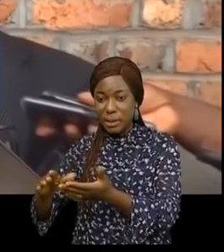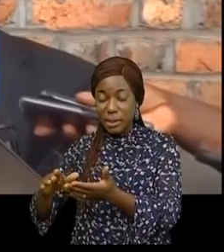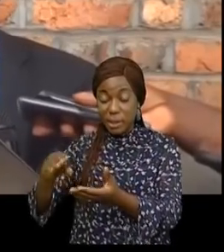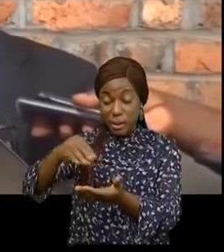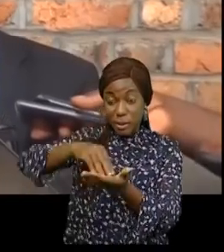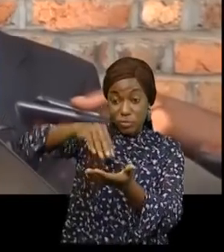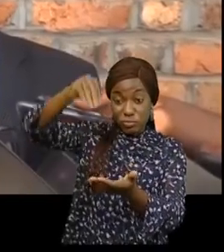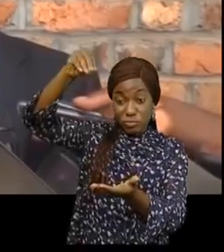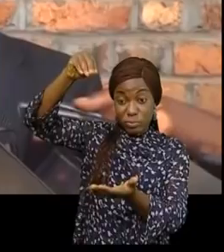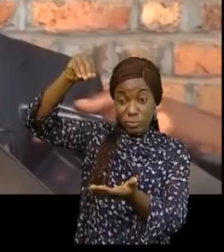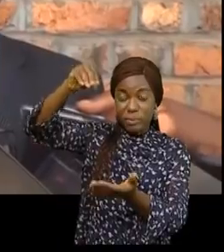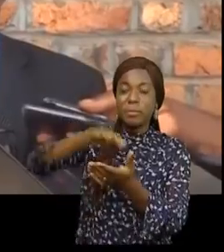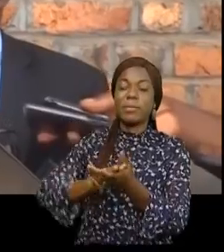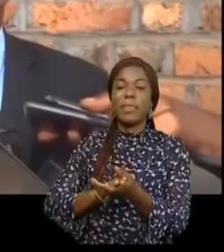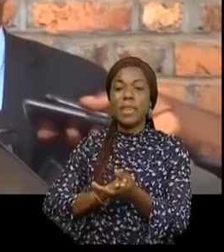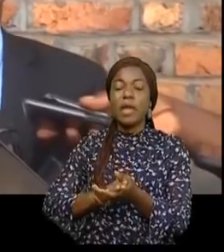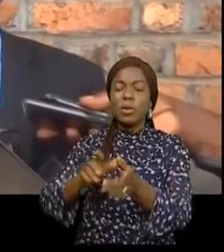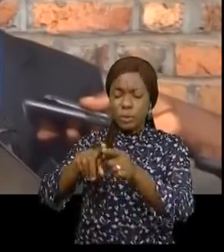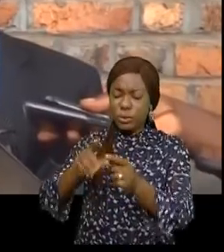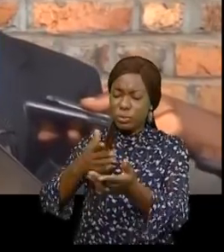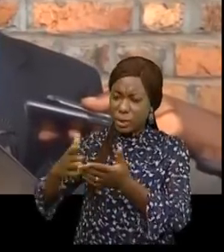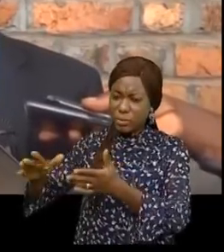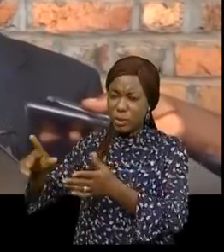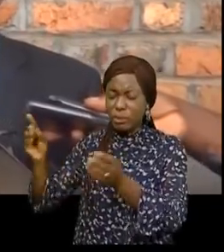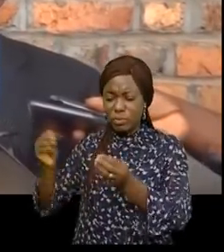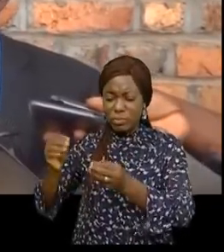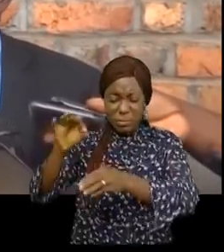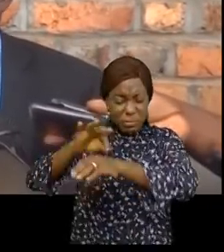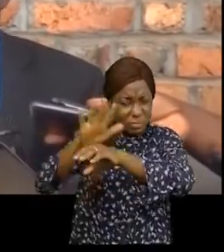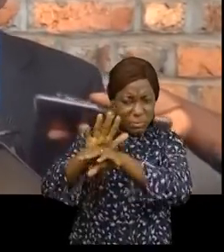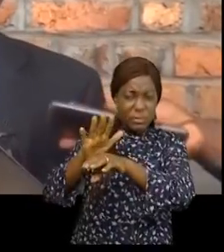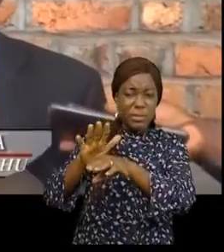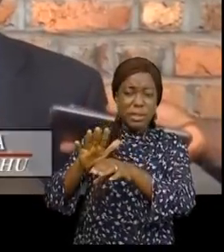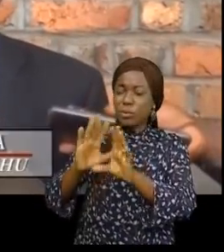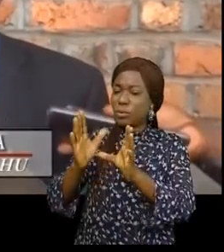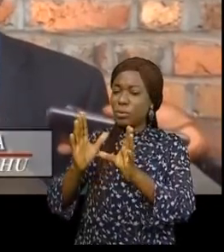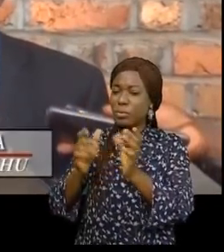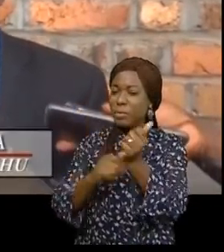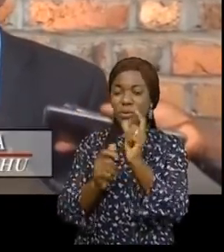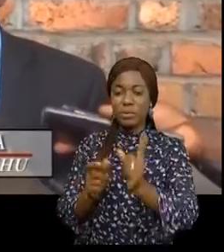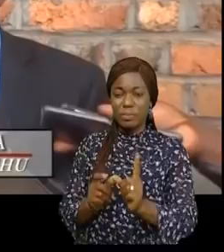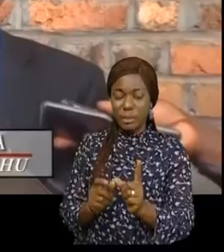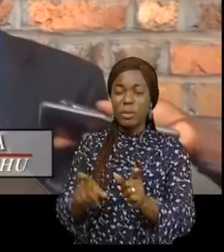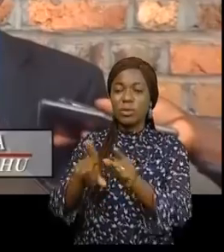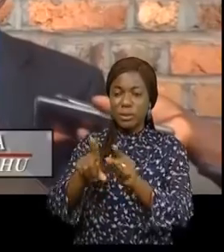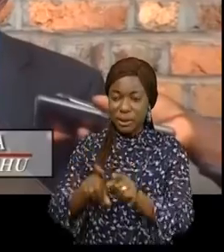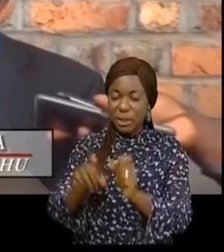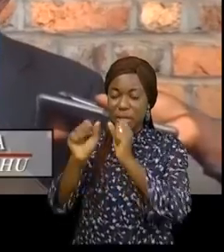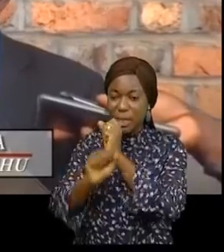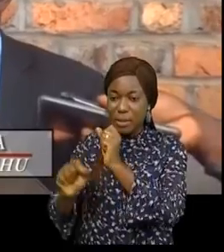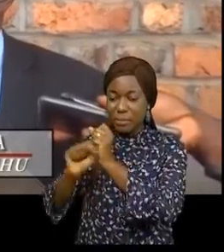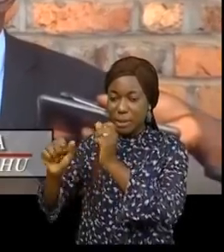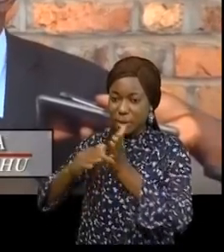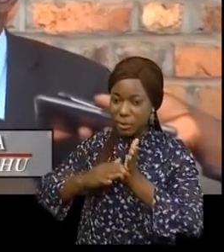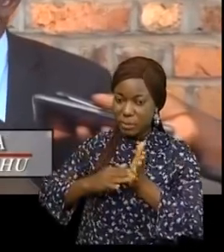province du Haut-Uele, nous avons un sentiment de satisfaction. Un sentiment de satisfaction, c'est une campagne qui a été accompagnée